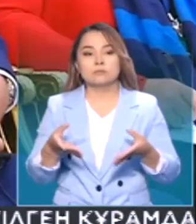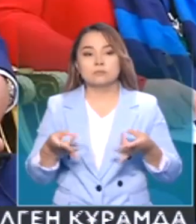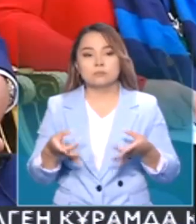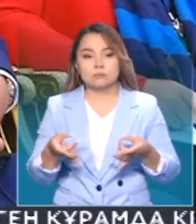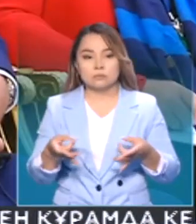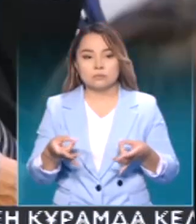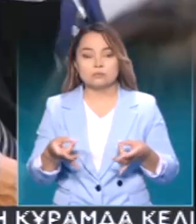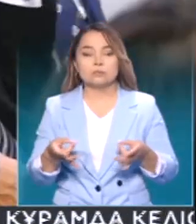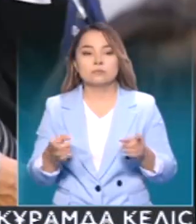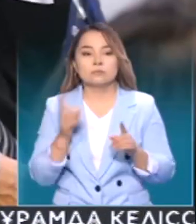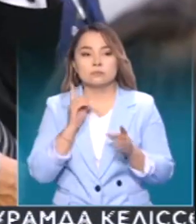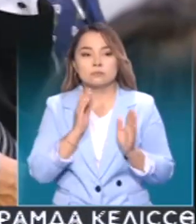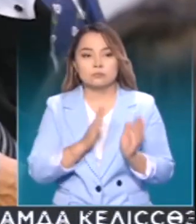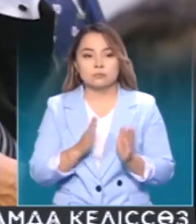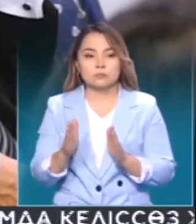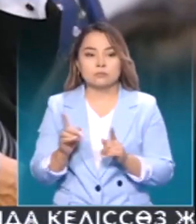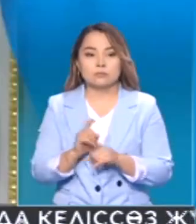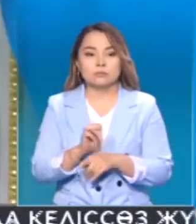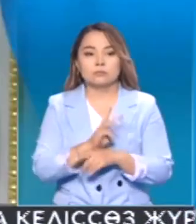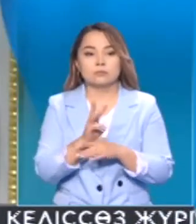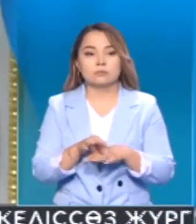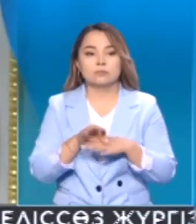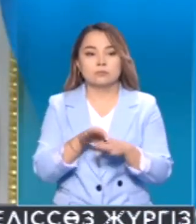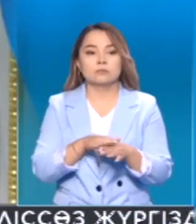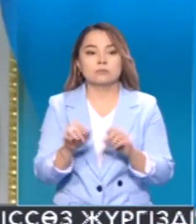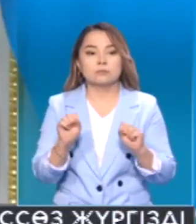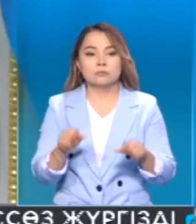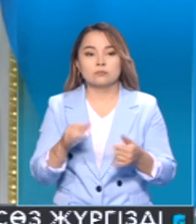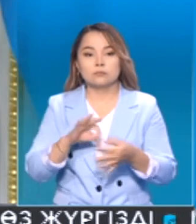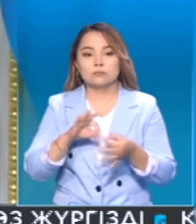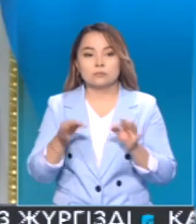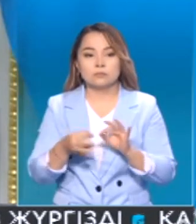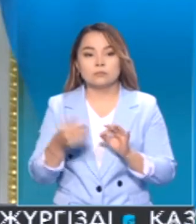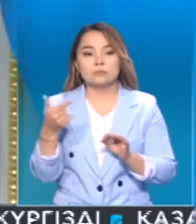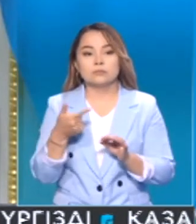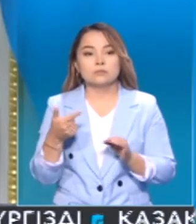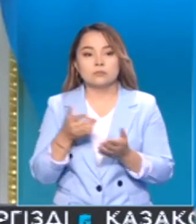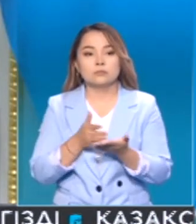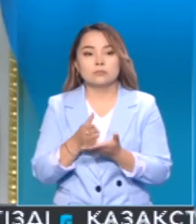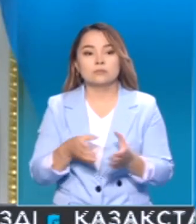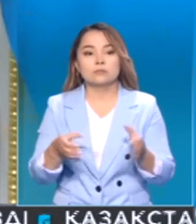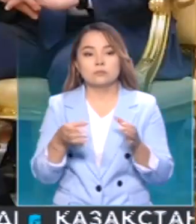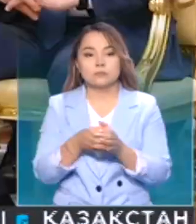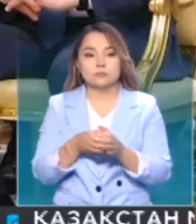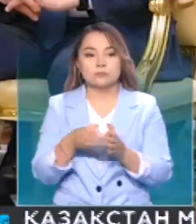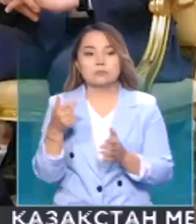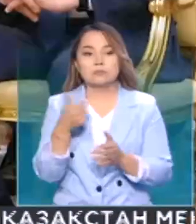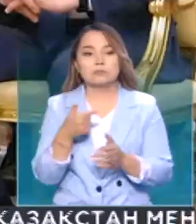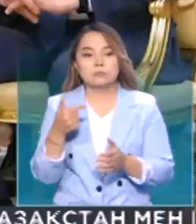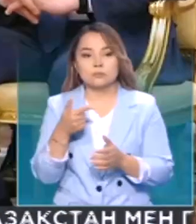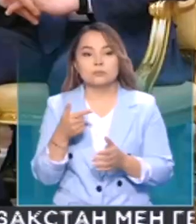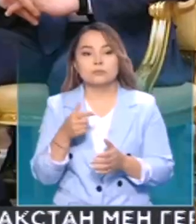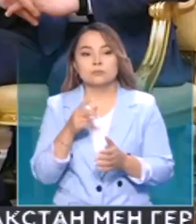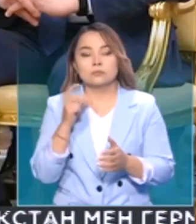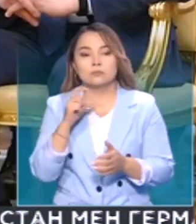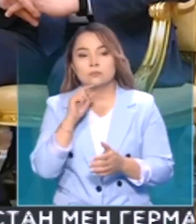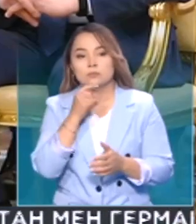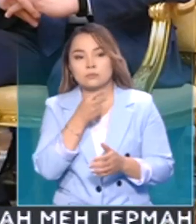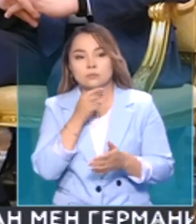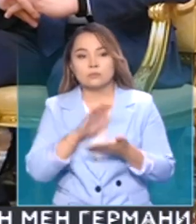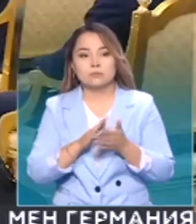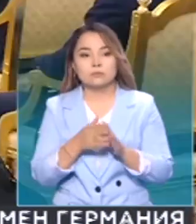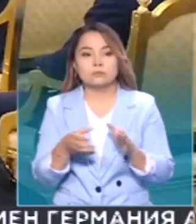шикізатпен тұрақты қамтамасыз ете алады. Бұл қазіргі күрделі геосаяси және геоэкономикалық кезеңде